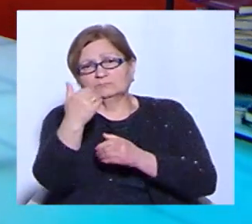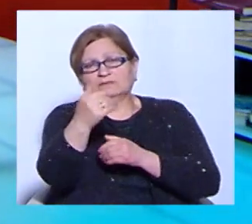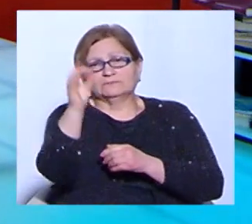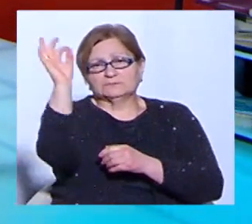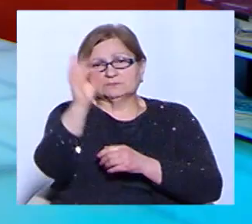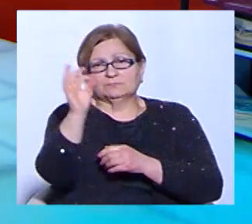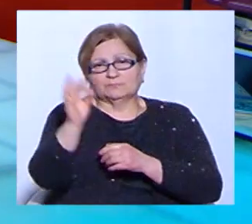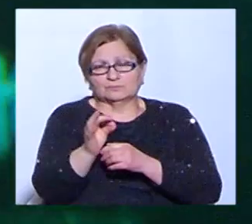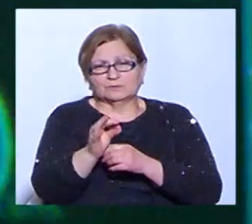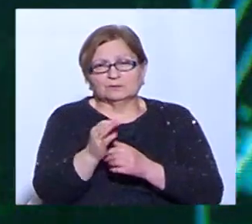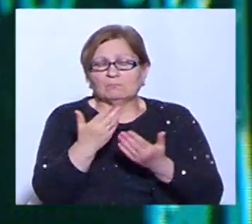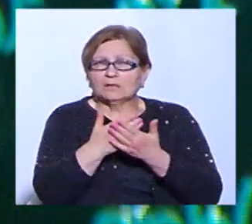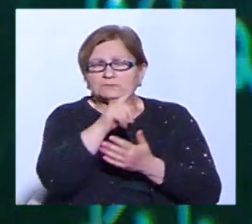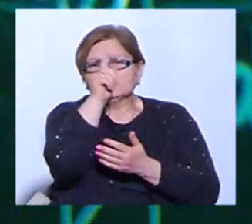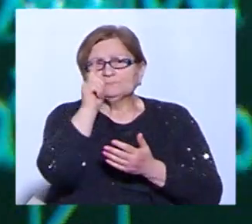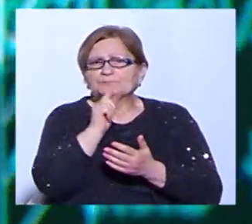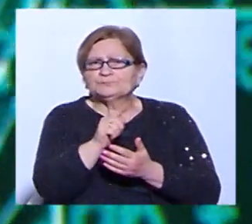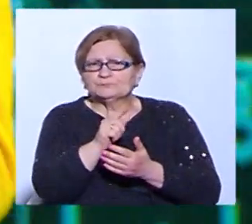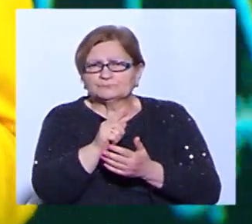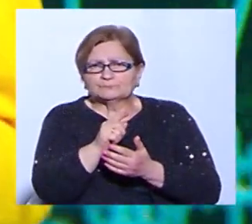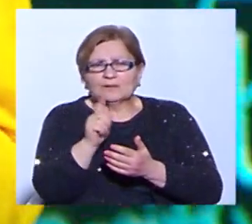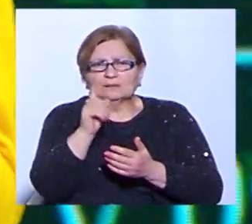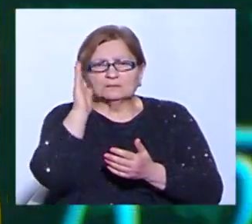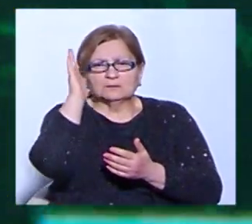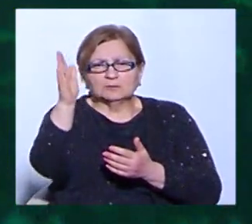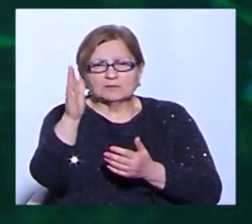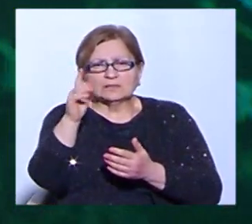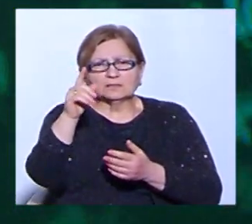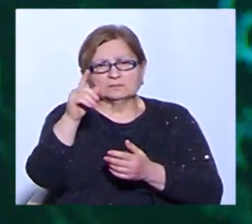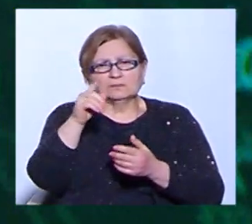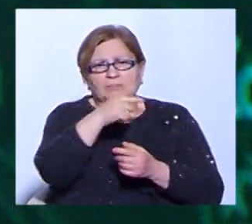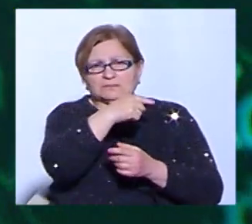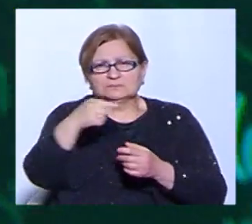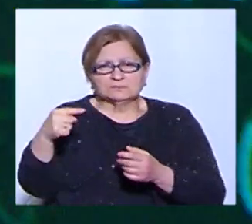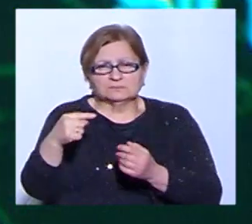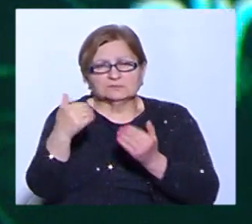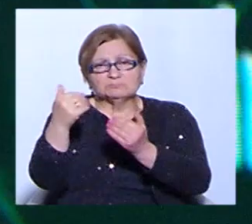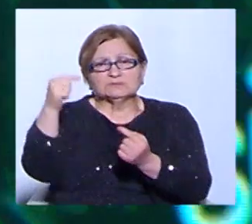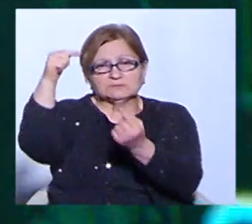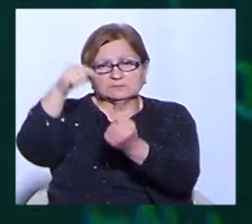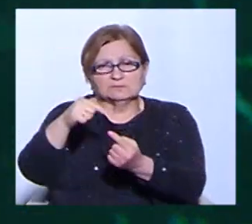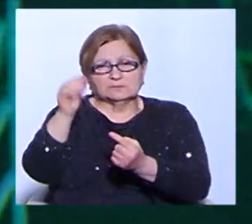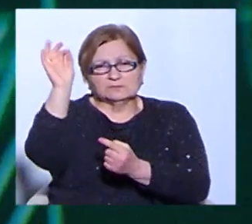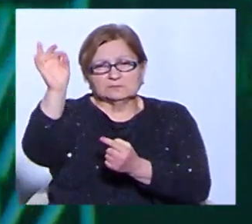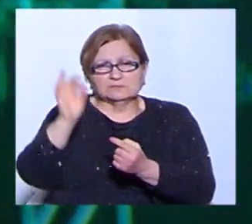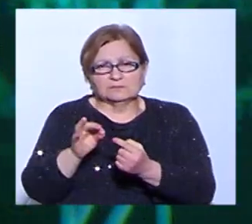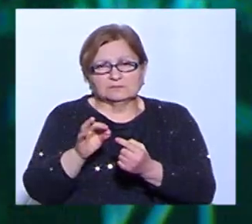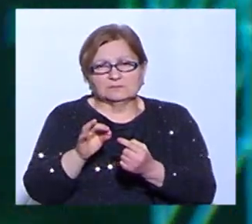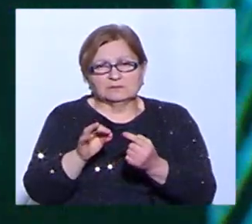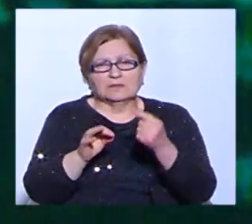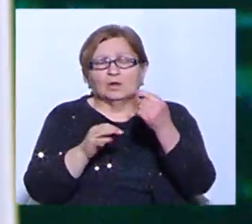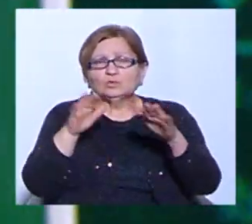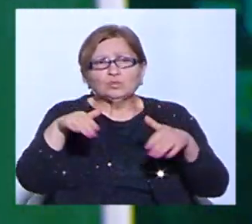იქნება, მოდი დავსვათ ესეთი საკითხი. რა იქნება წილადი, შესაბამისი პროცენტი, თუ წილაც მნიშვნელში არ